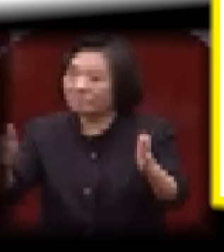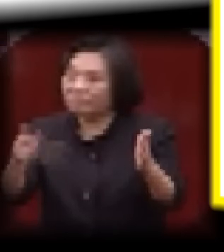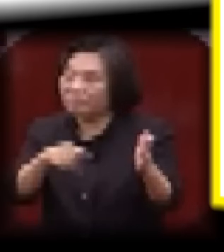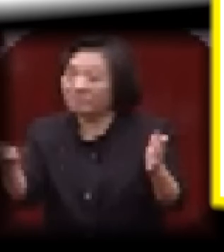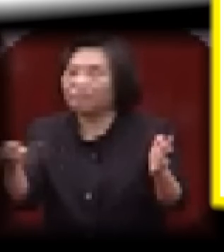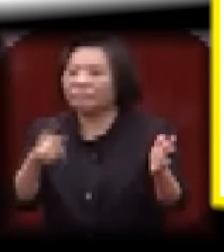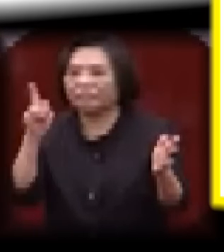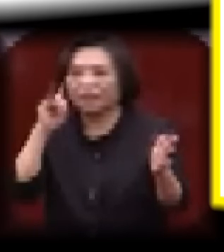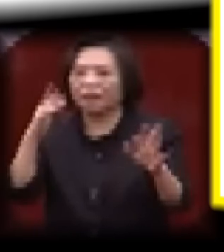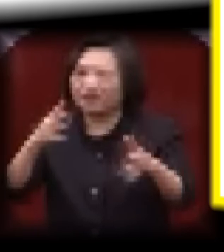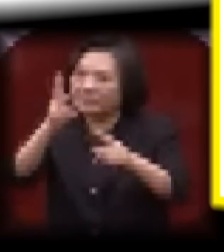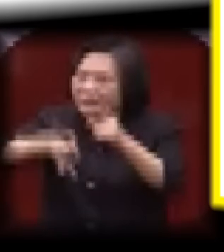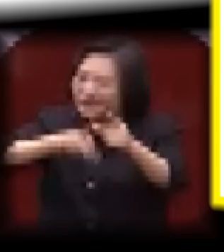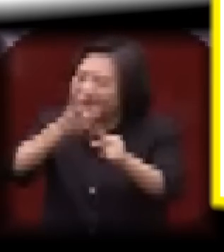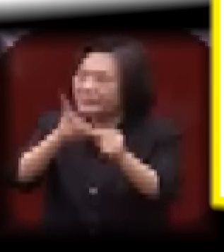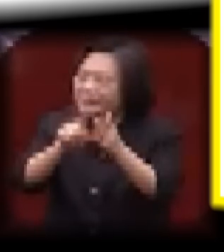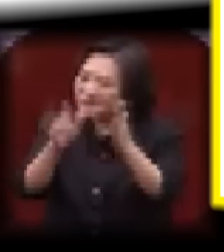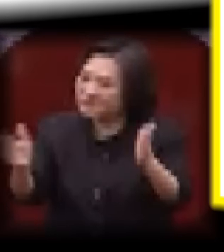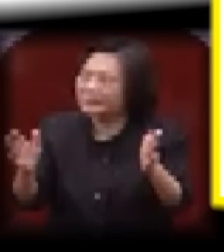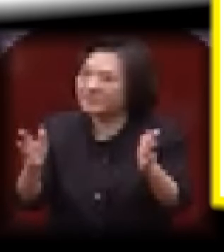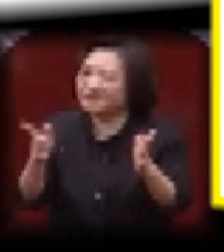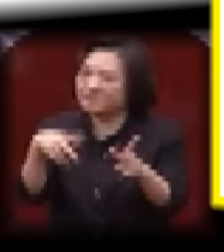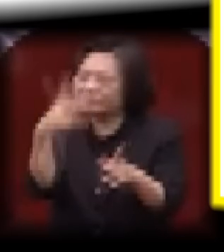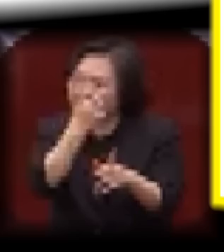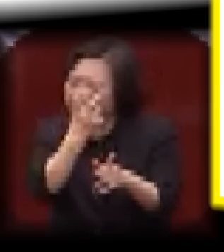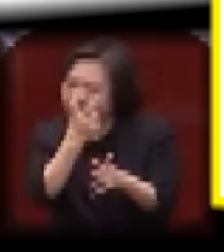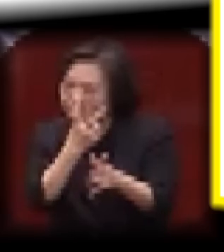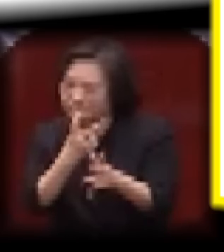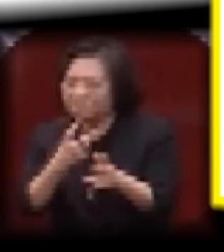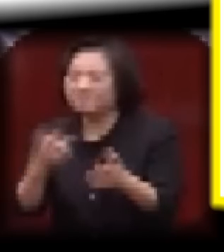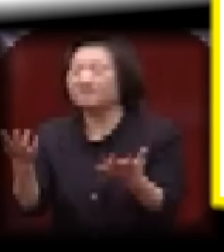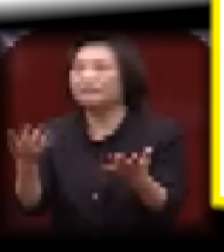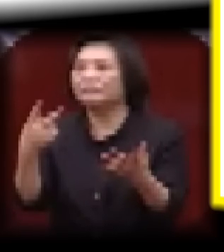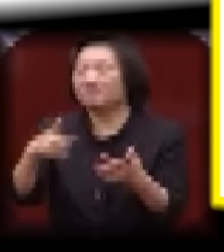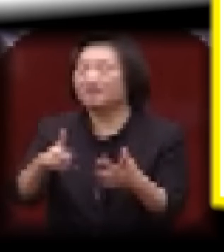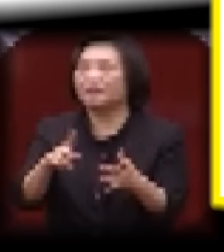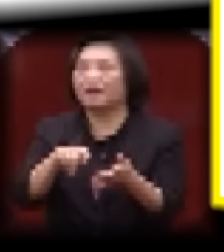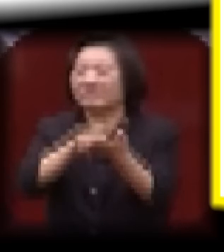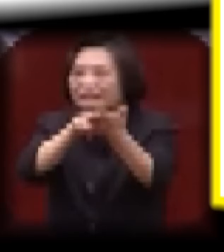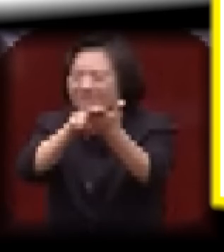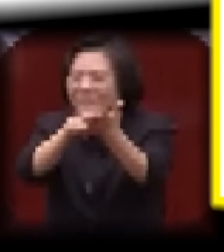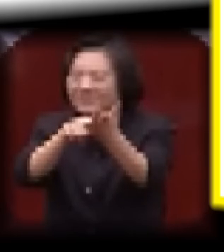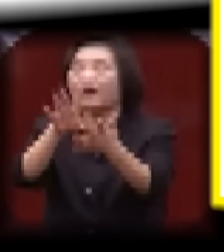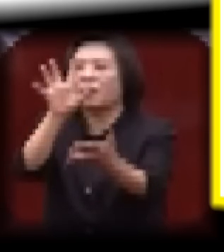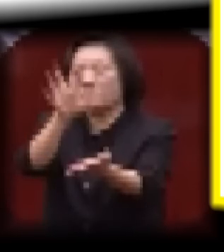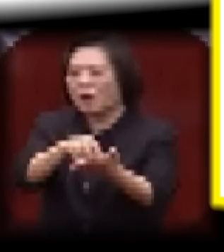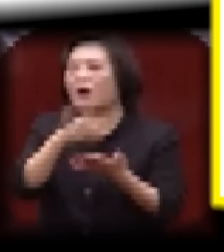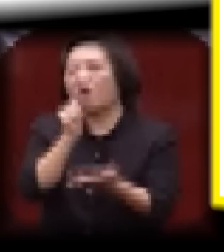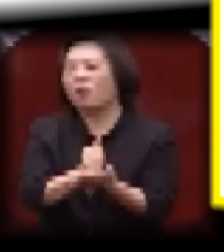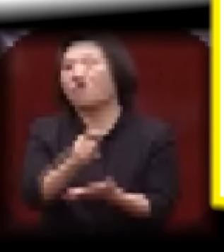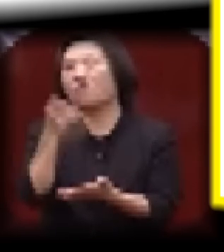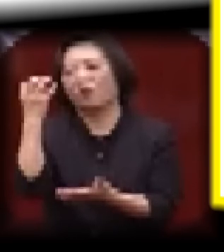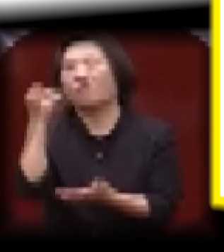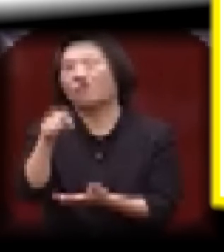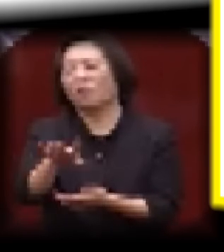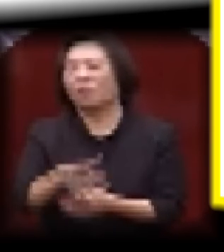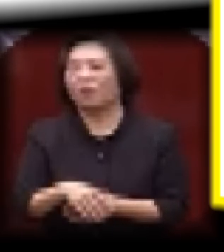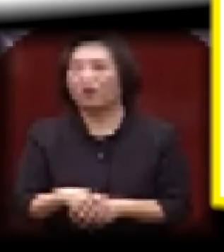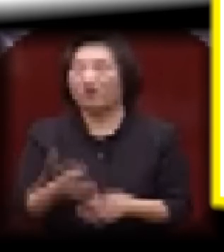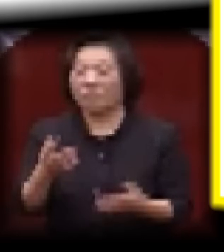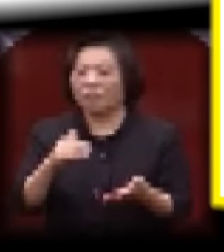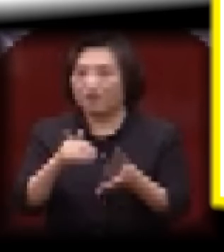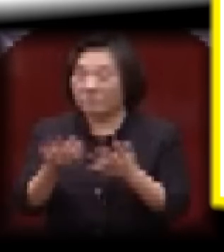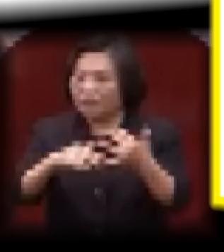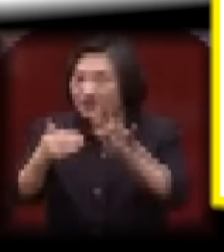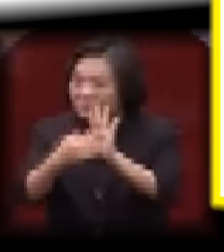106年，经过将近3年的时间，最后又重新拿到一张蝗灾避难性能审查的许可证，所以这第一